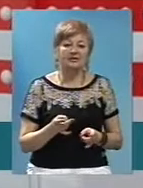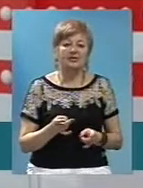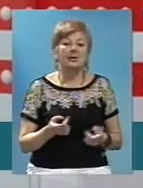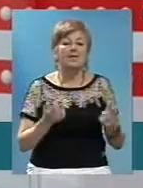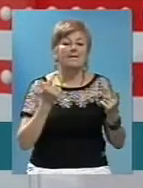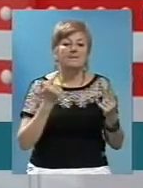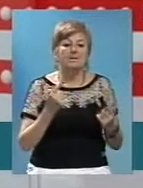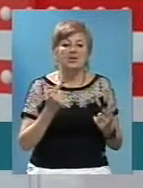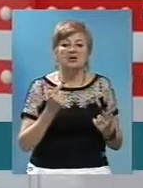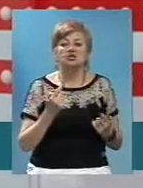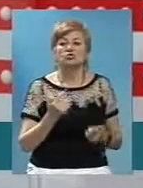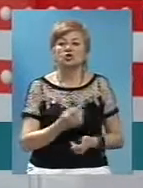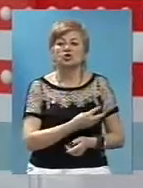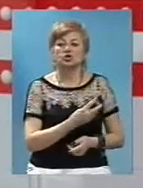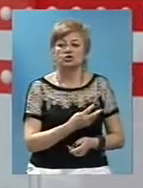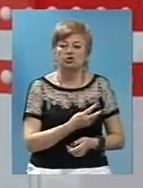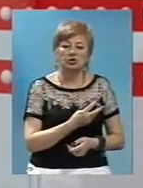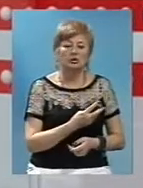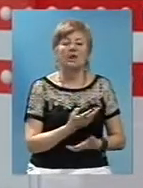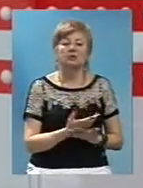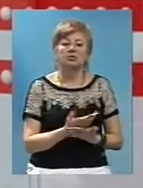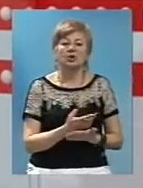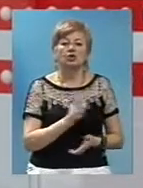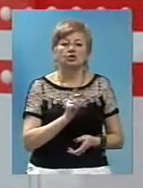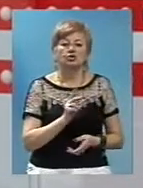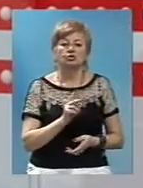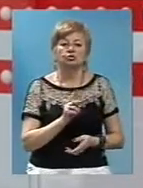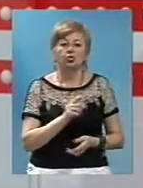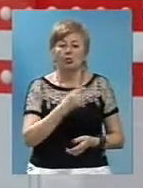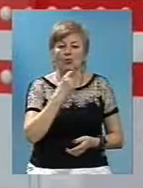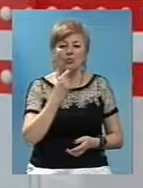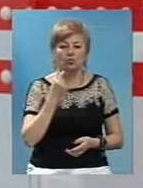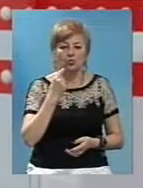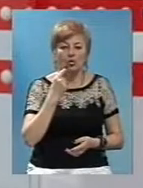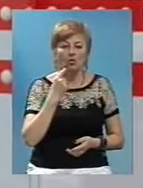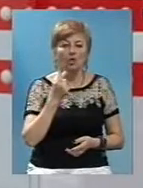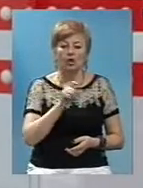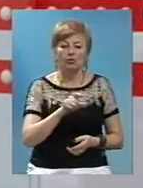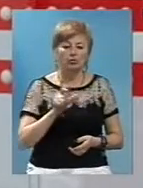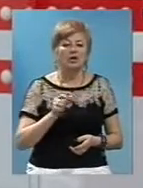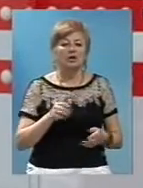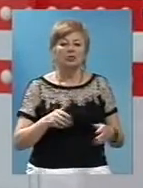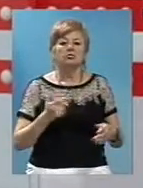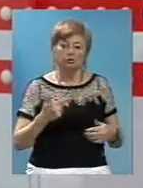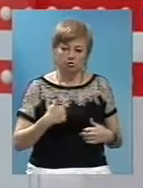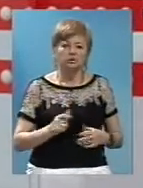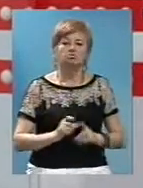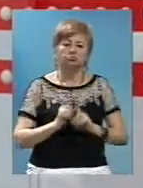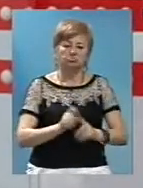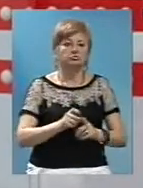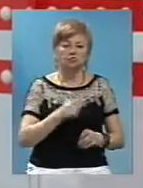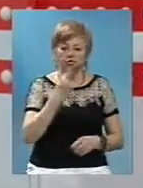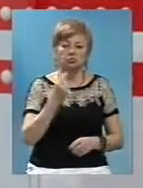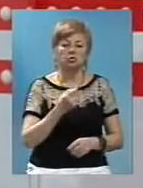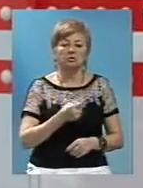величезна доля, за якою стоять оці мільйони убієнних, відгукнулося на цю сторічну дату.